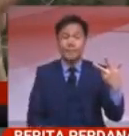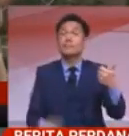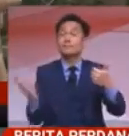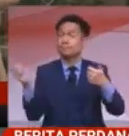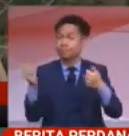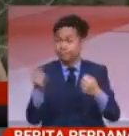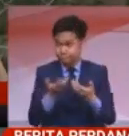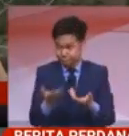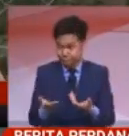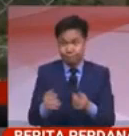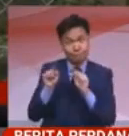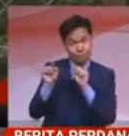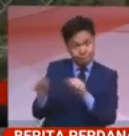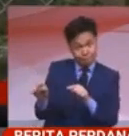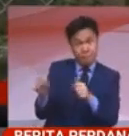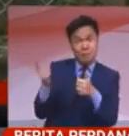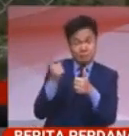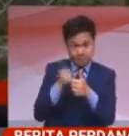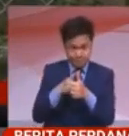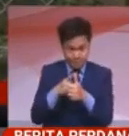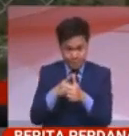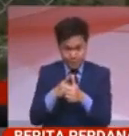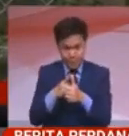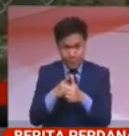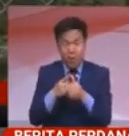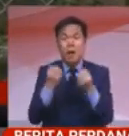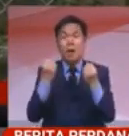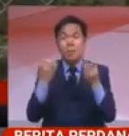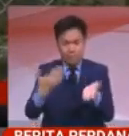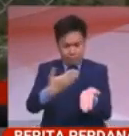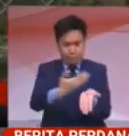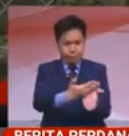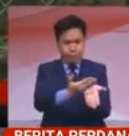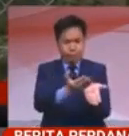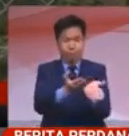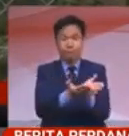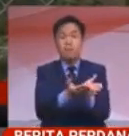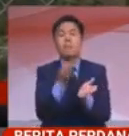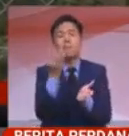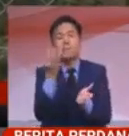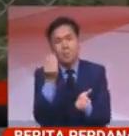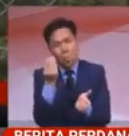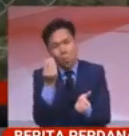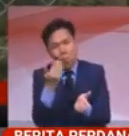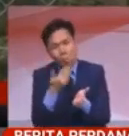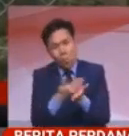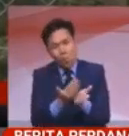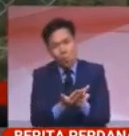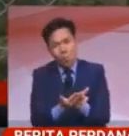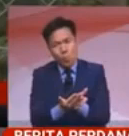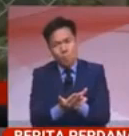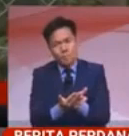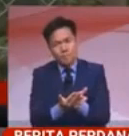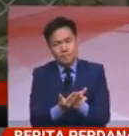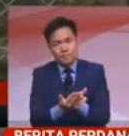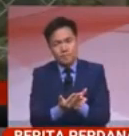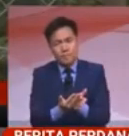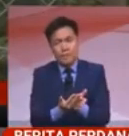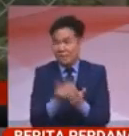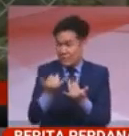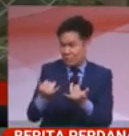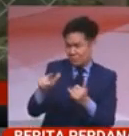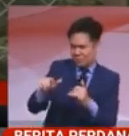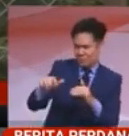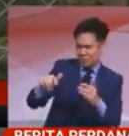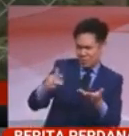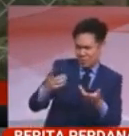pertamanya untuk mendapatkan berapakah bajet agar ini kaedah baru,